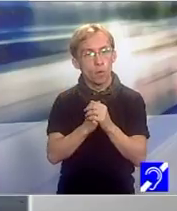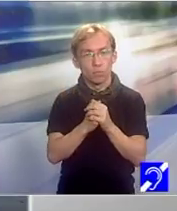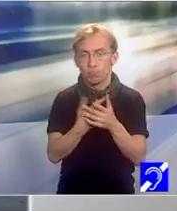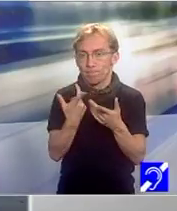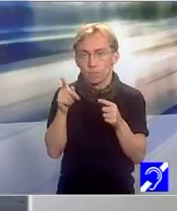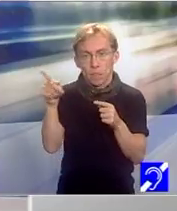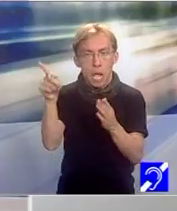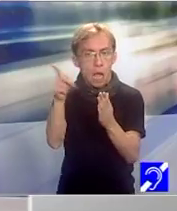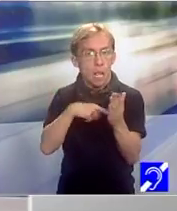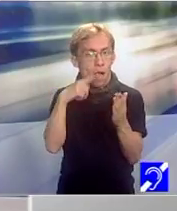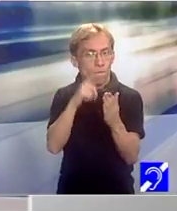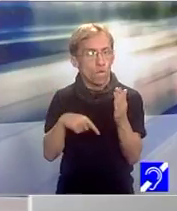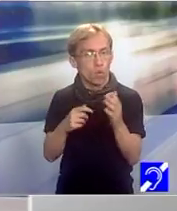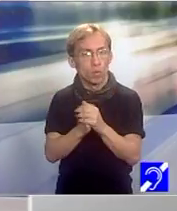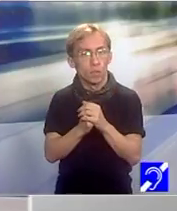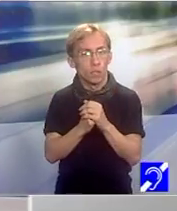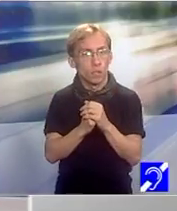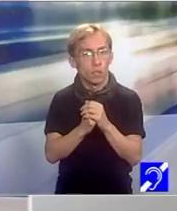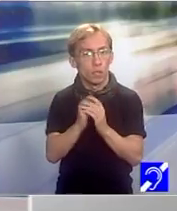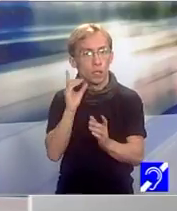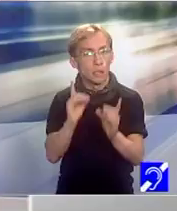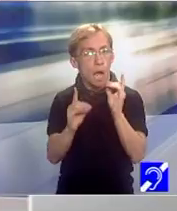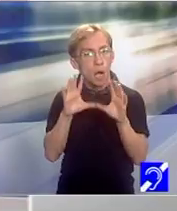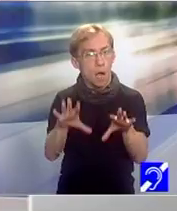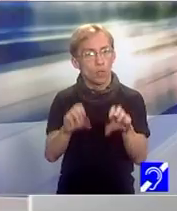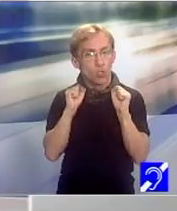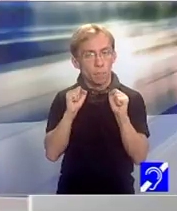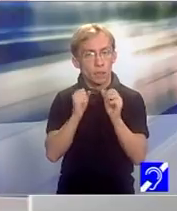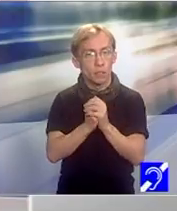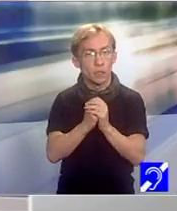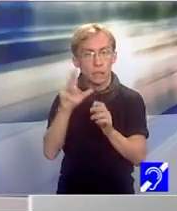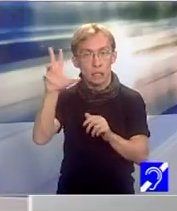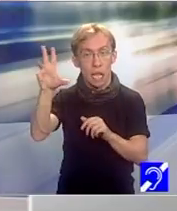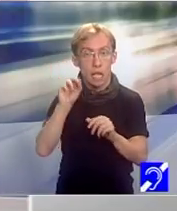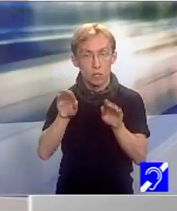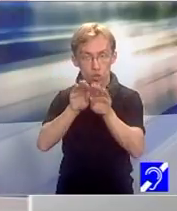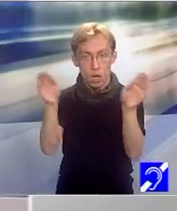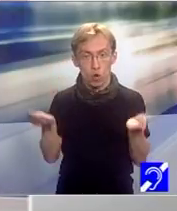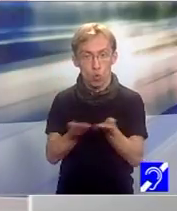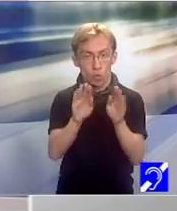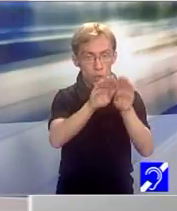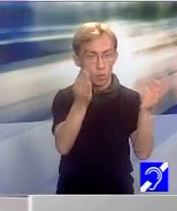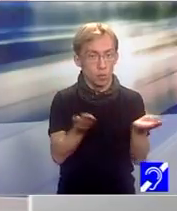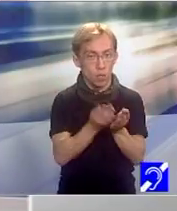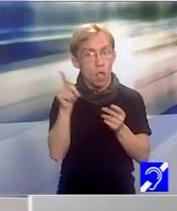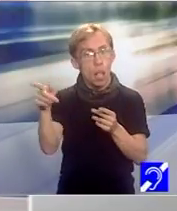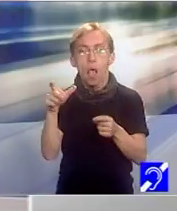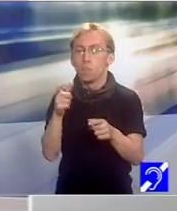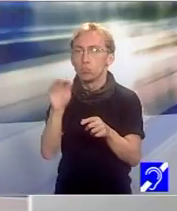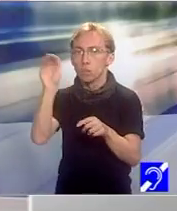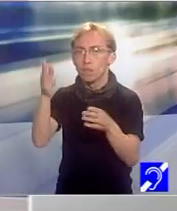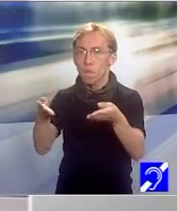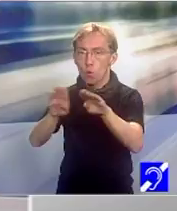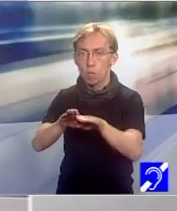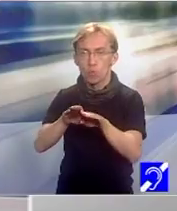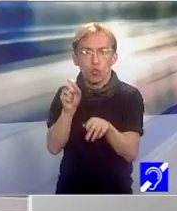refuză. Și am spus: nu acceptați, pentru că dacă acceptați, aduceți 30 de cutii, niște oameni vor muri uitându-se că nu și le pot cumpăra.